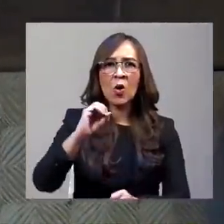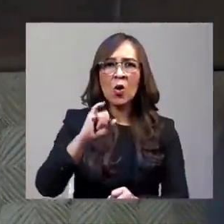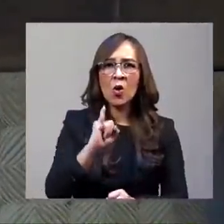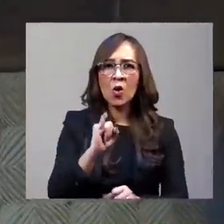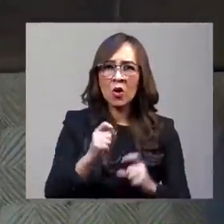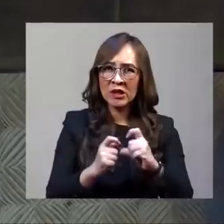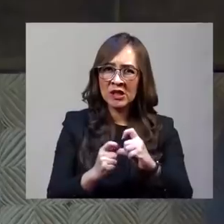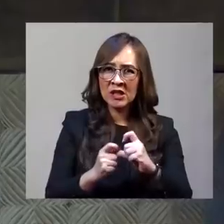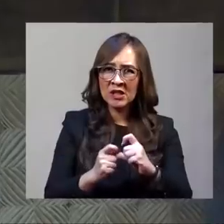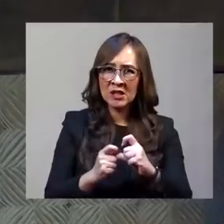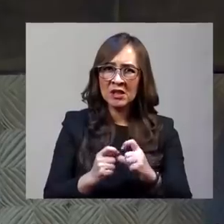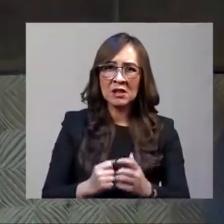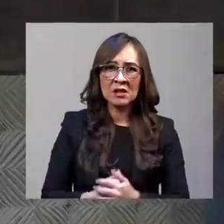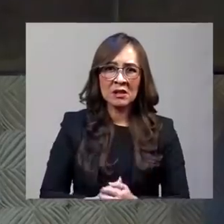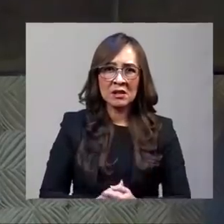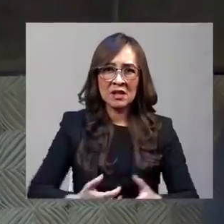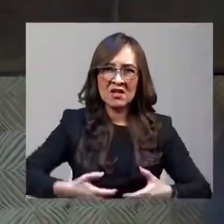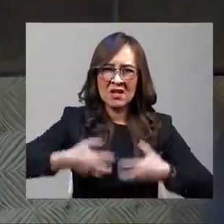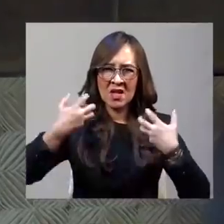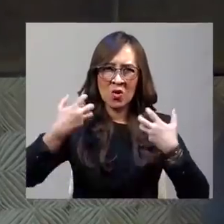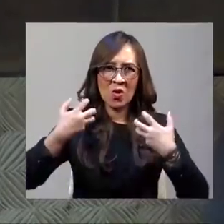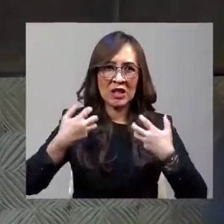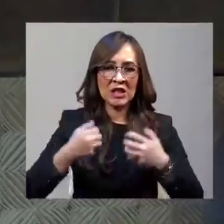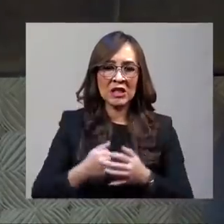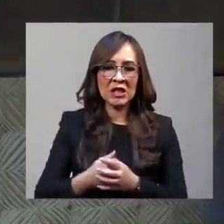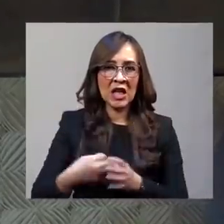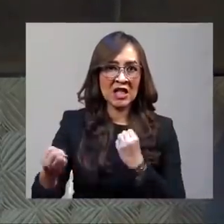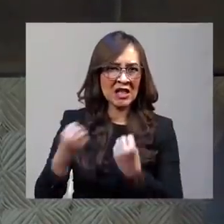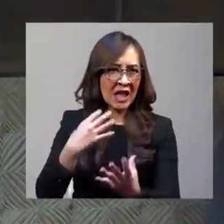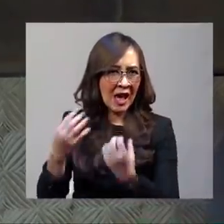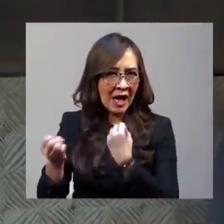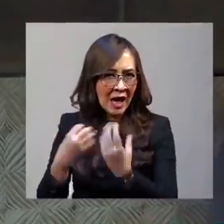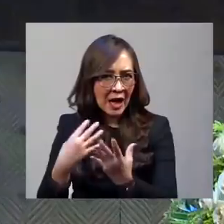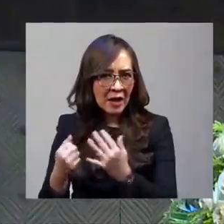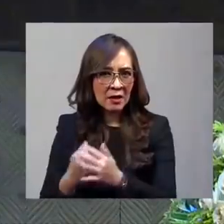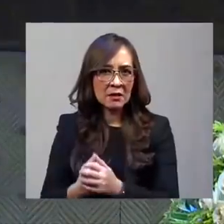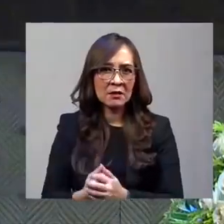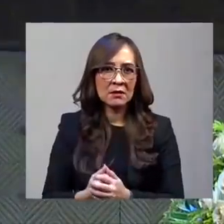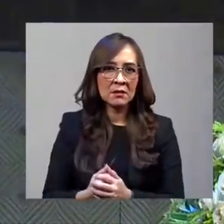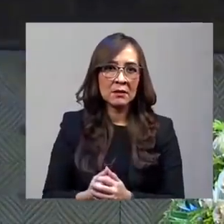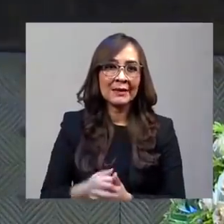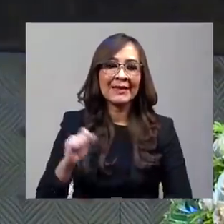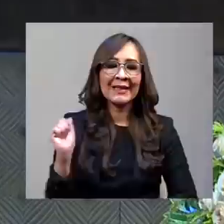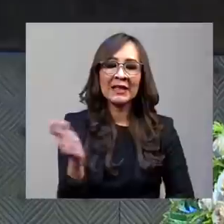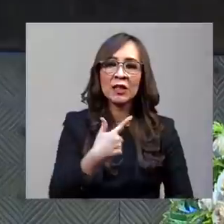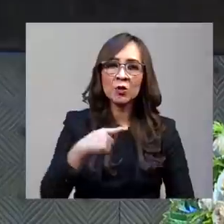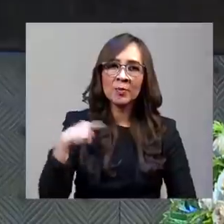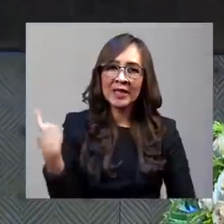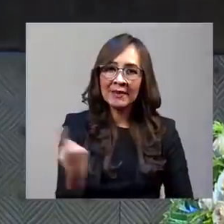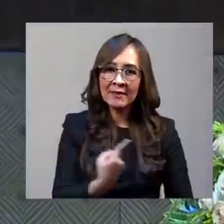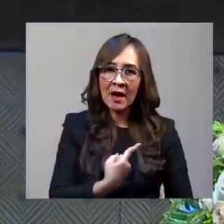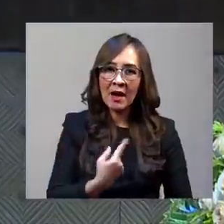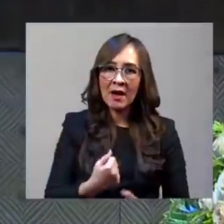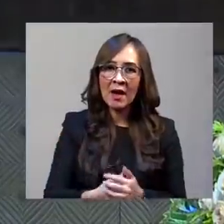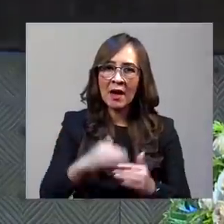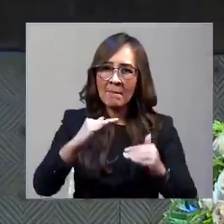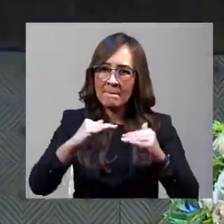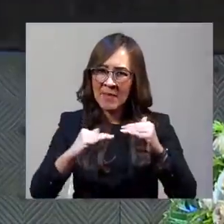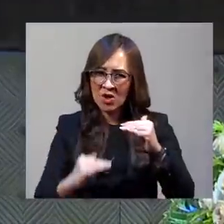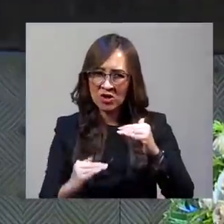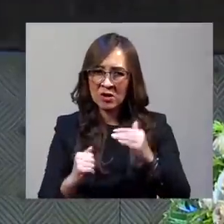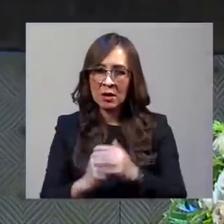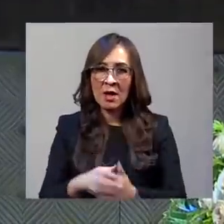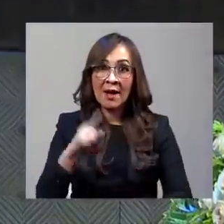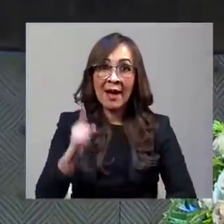kita bergaya hidup hedon, selama kita memaksakan kehendak kita, hidup kita justru sengsara. Hanya orang-orang kepala batu